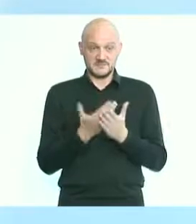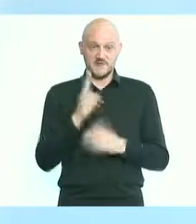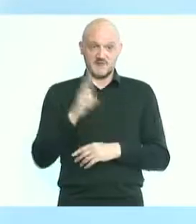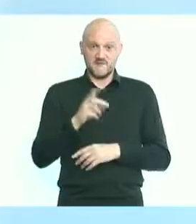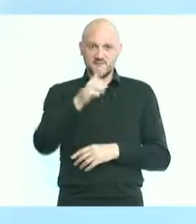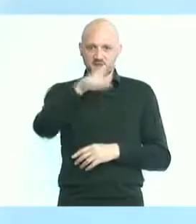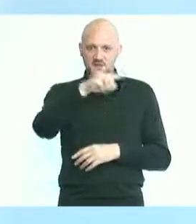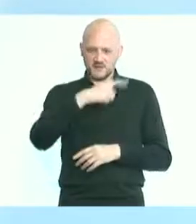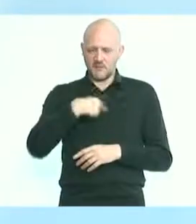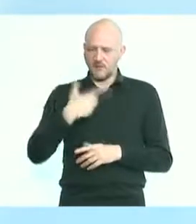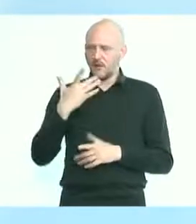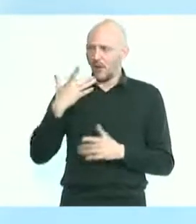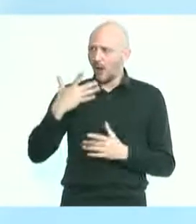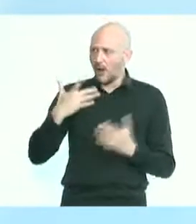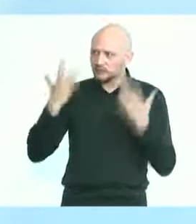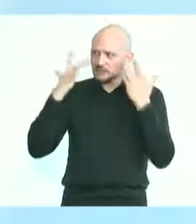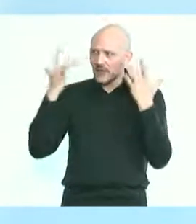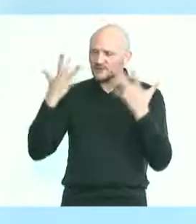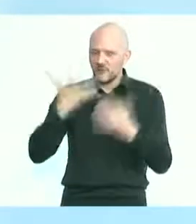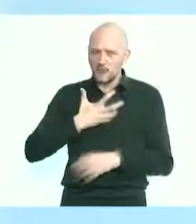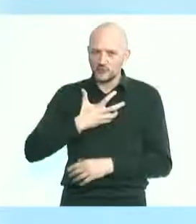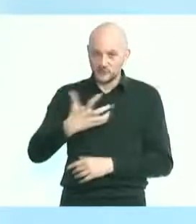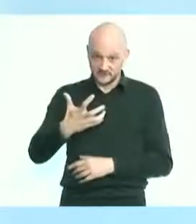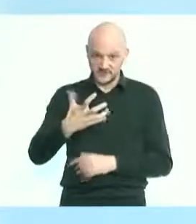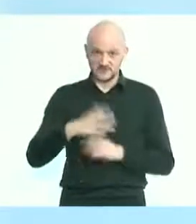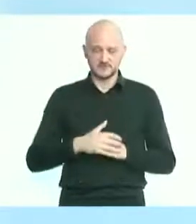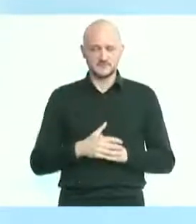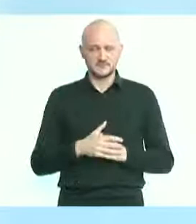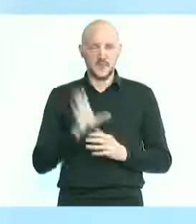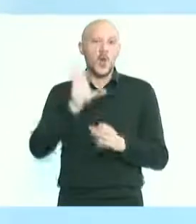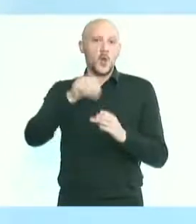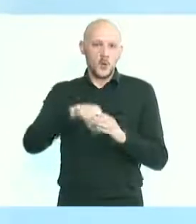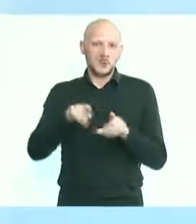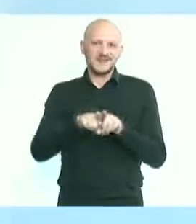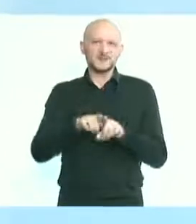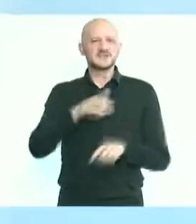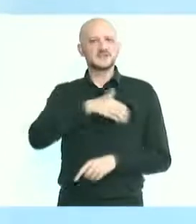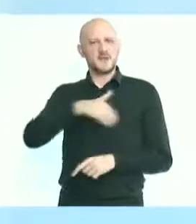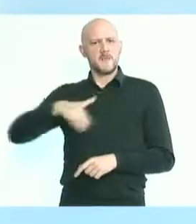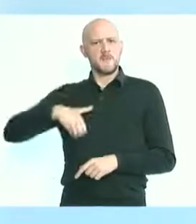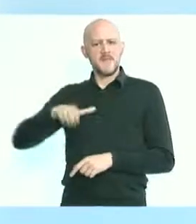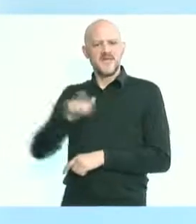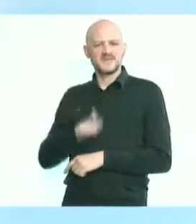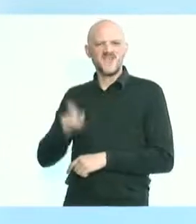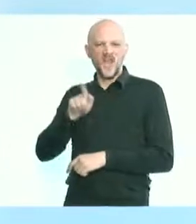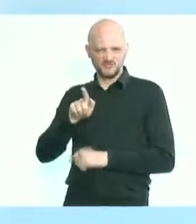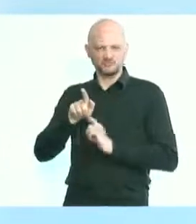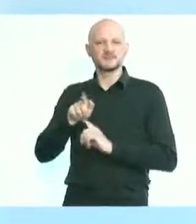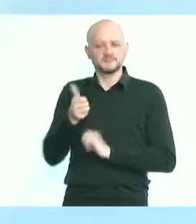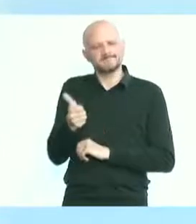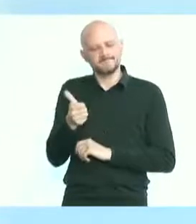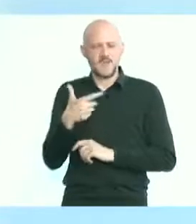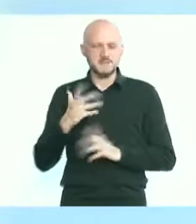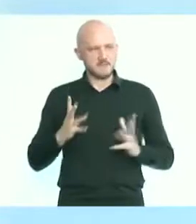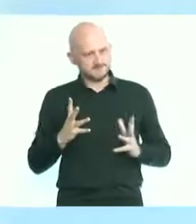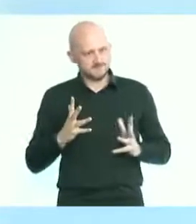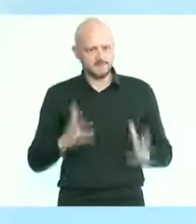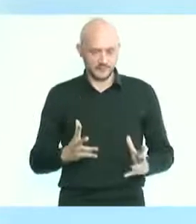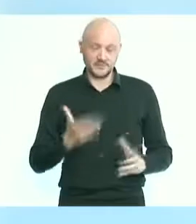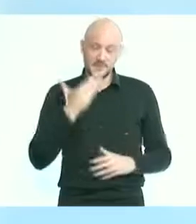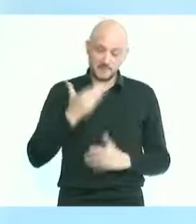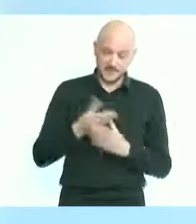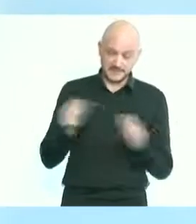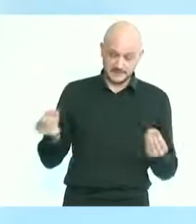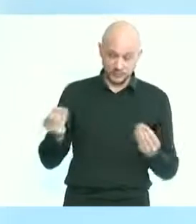formatrice, ainsi que celui de la maire de Garches qui s'est lancée dans l'aventure par vidéo tout à l'heure. Je remercie très sincèrement Sarah